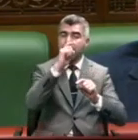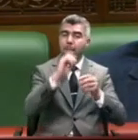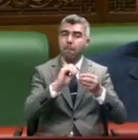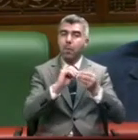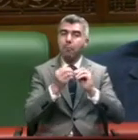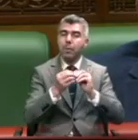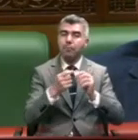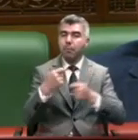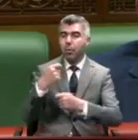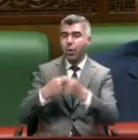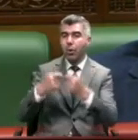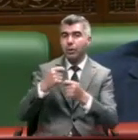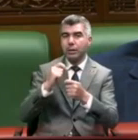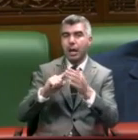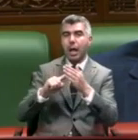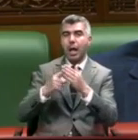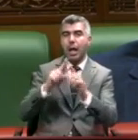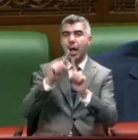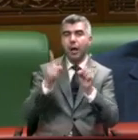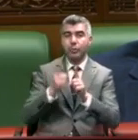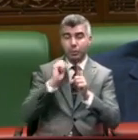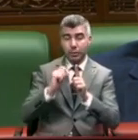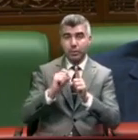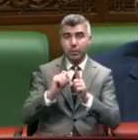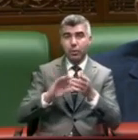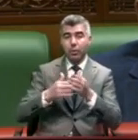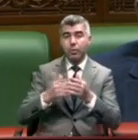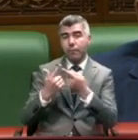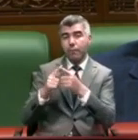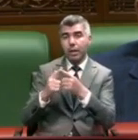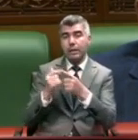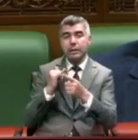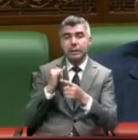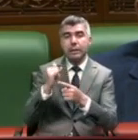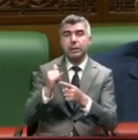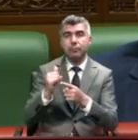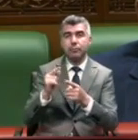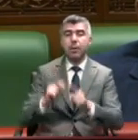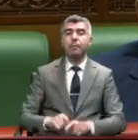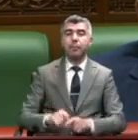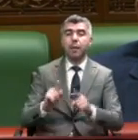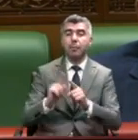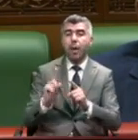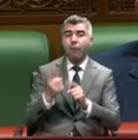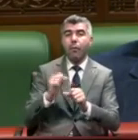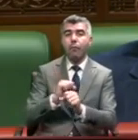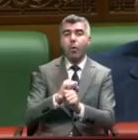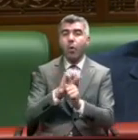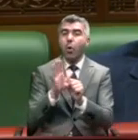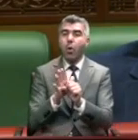واجتماعيه تؤثر سلبا على اوضاعهم خاصه في ظل توالي الازمات بدءا بمخلفات الازمه